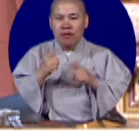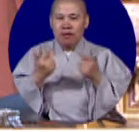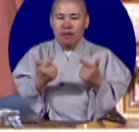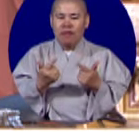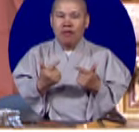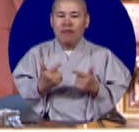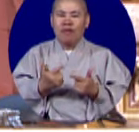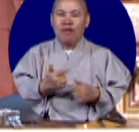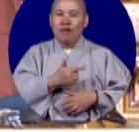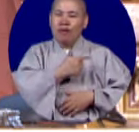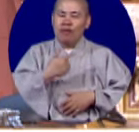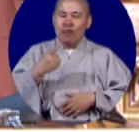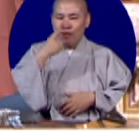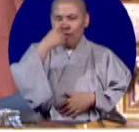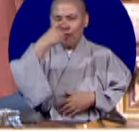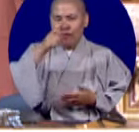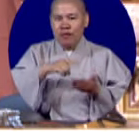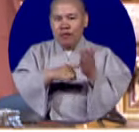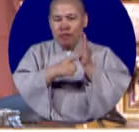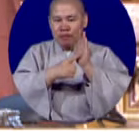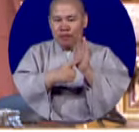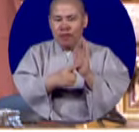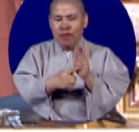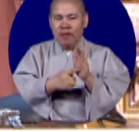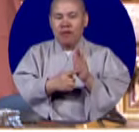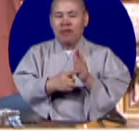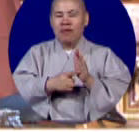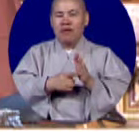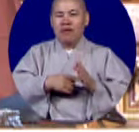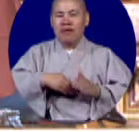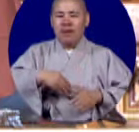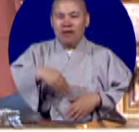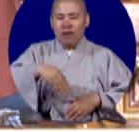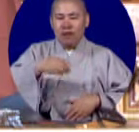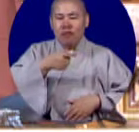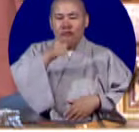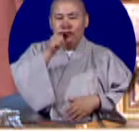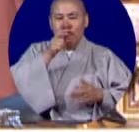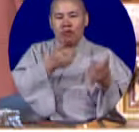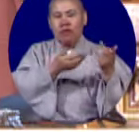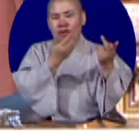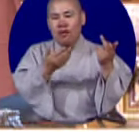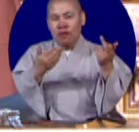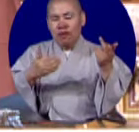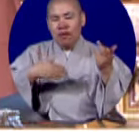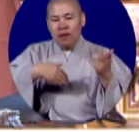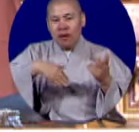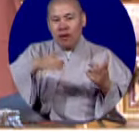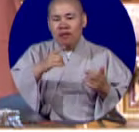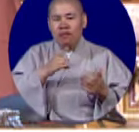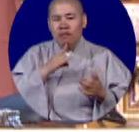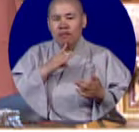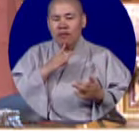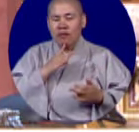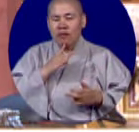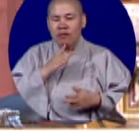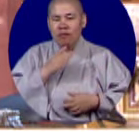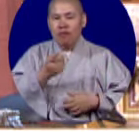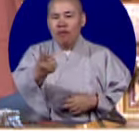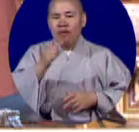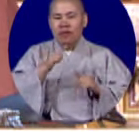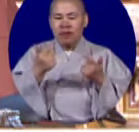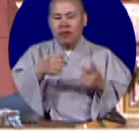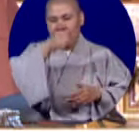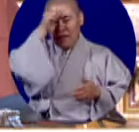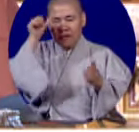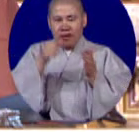그가 멋진 표현이에요. 유거불기요. 오직 가기만 해요. 산에 흐르는 물은 안 와. 인생도 그냥 가면